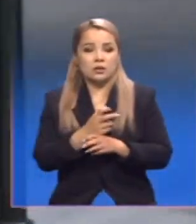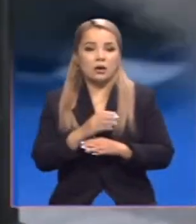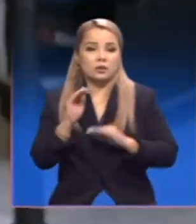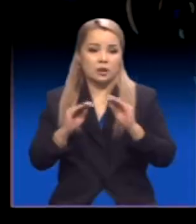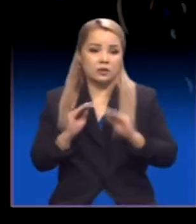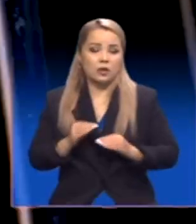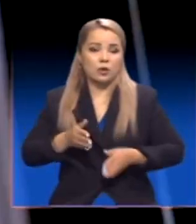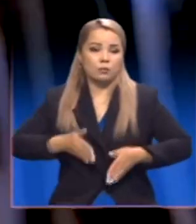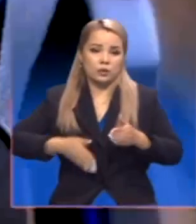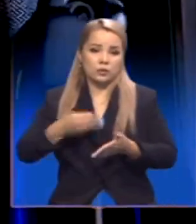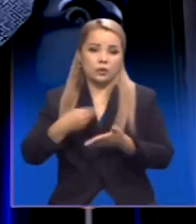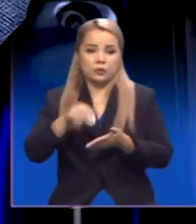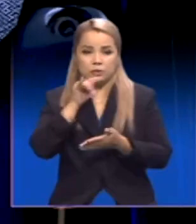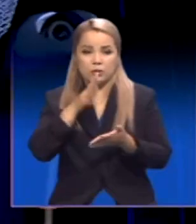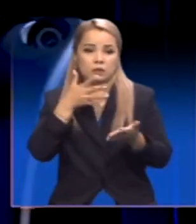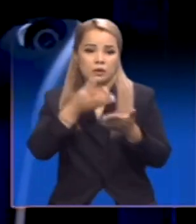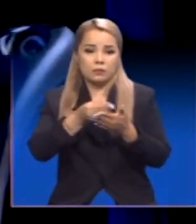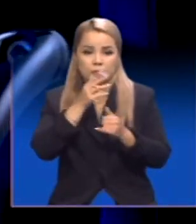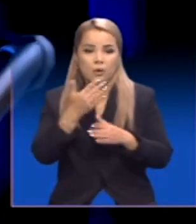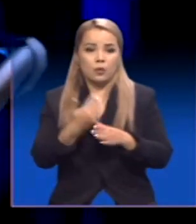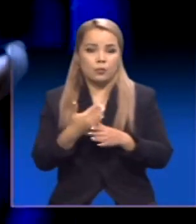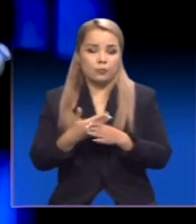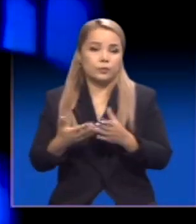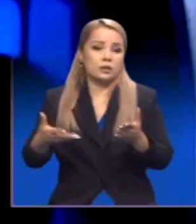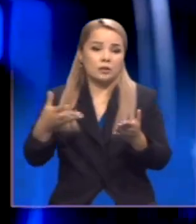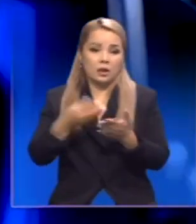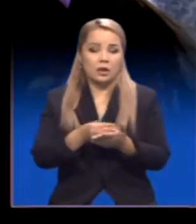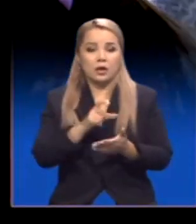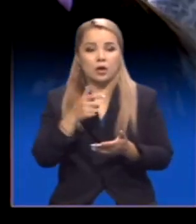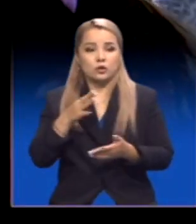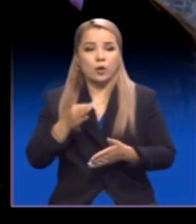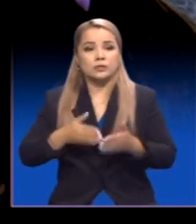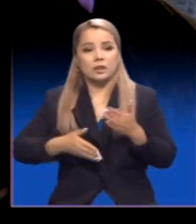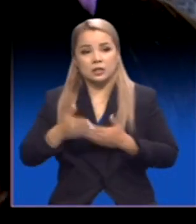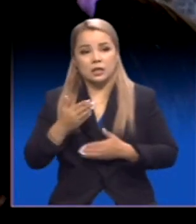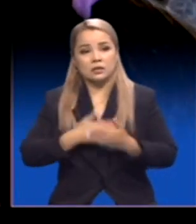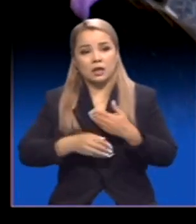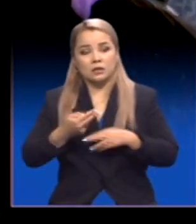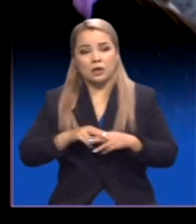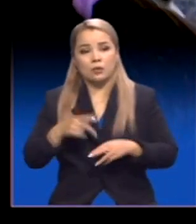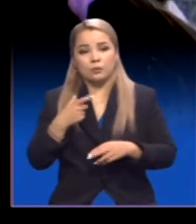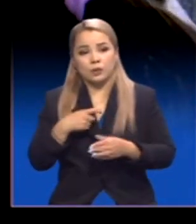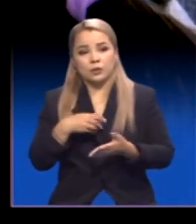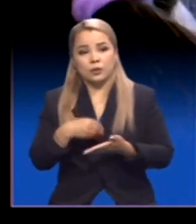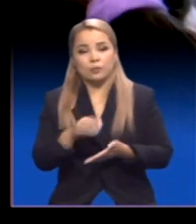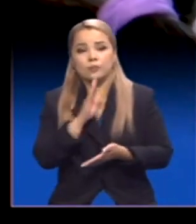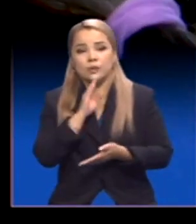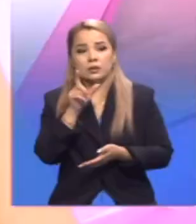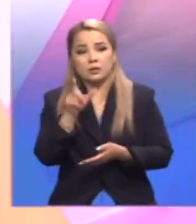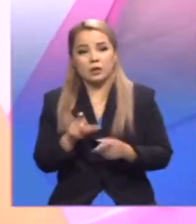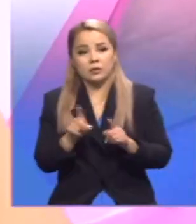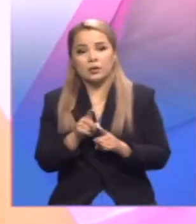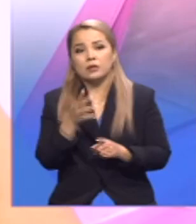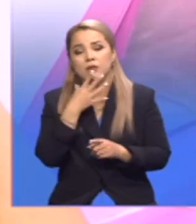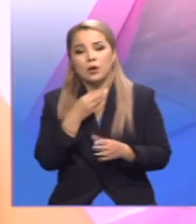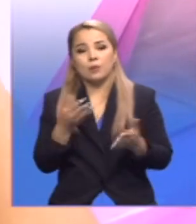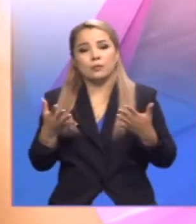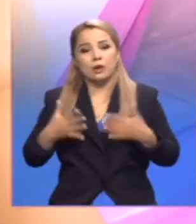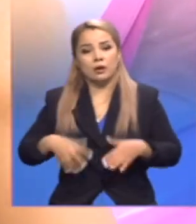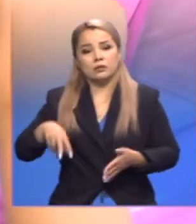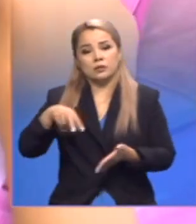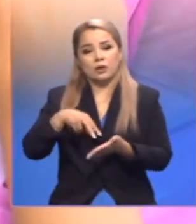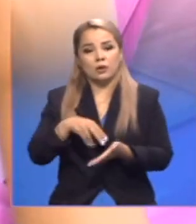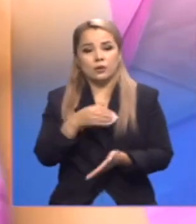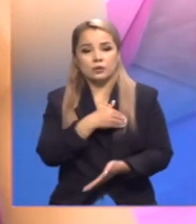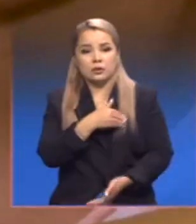әпере алмайды. Сондықтан қордың көмегіне жүгінген. Ол экзоскелетті алған соң өз бейнелеп отырған мына қыз сияқты әдемі көйлек киіп,